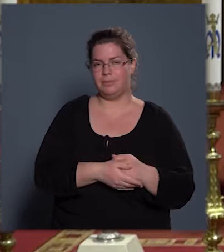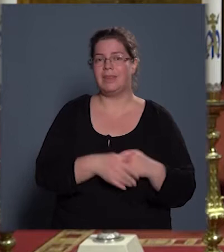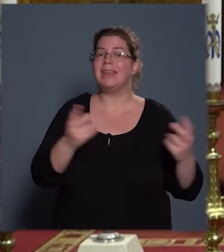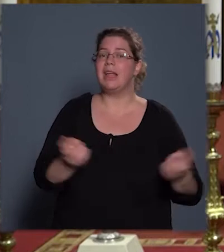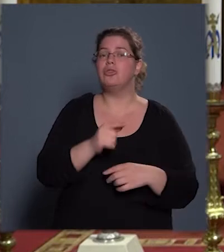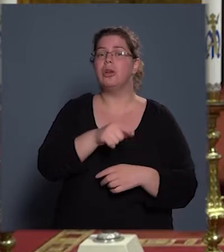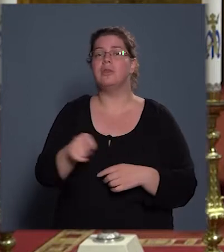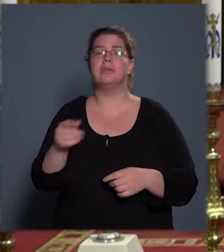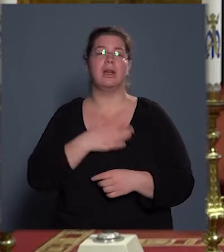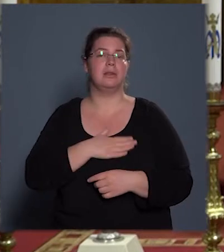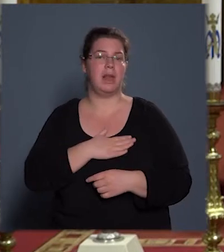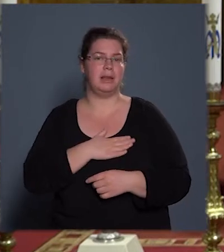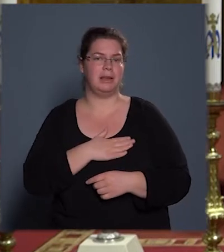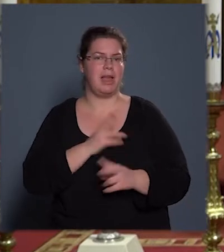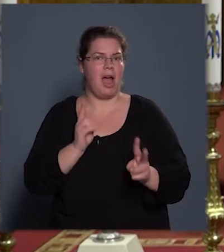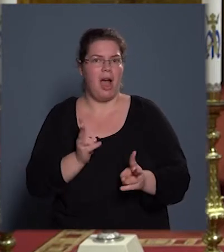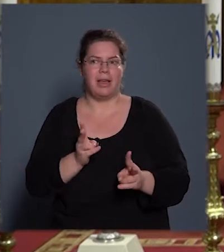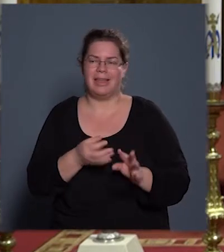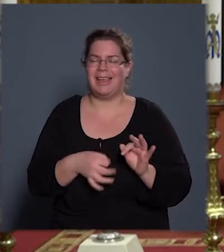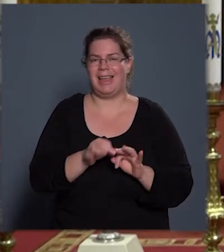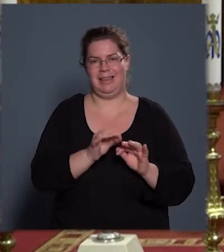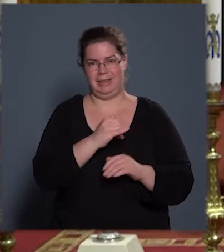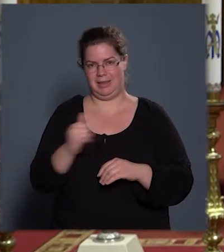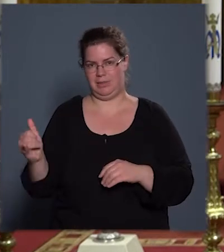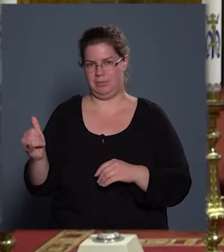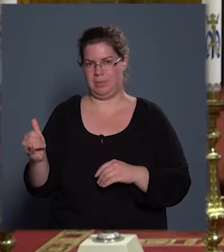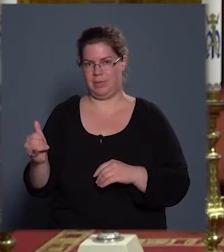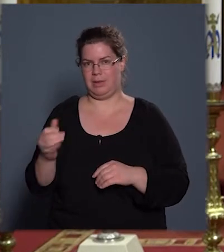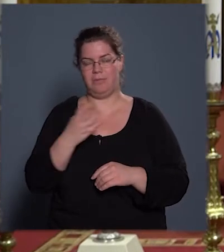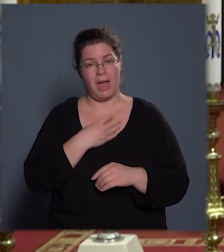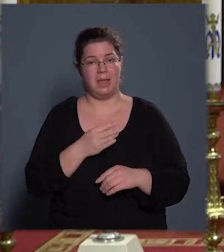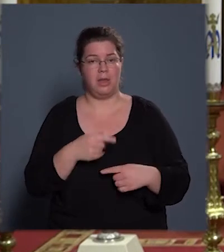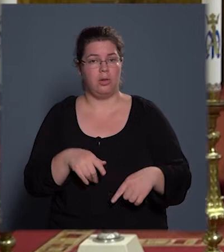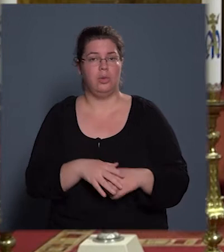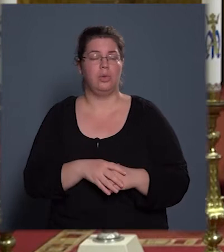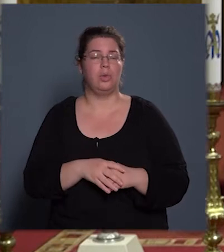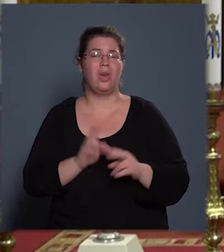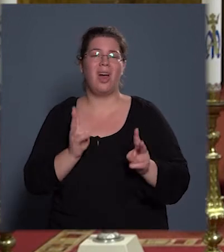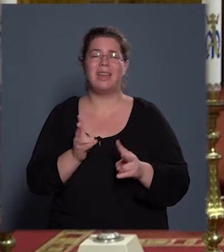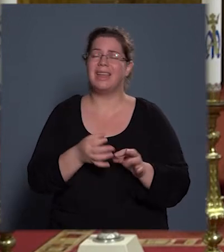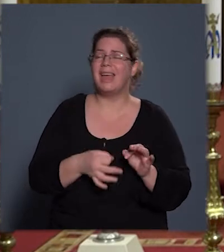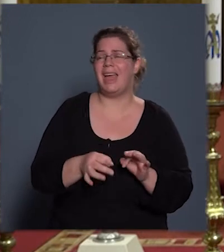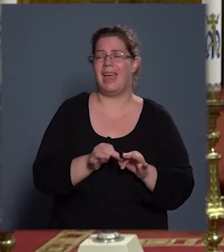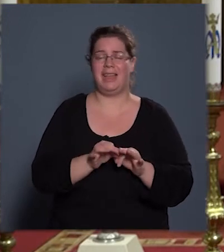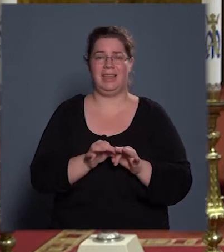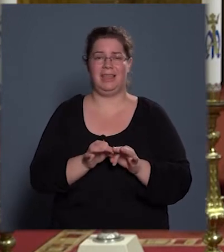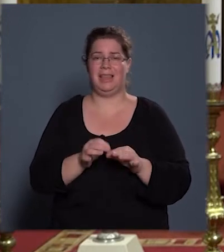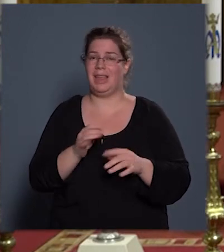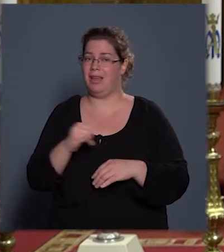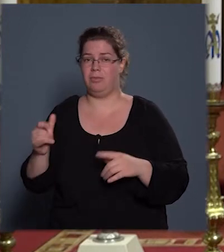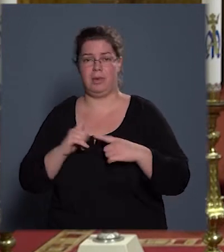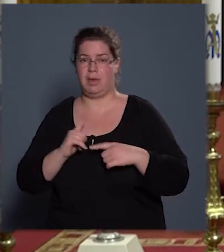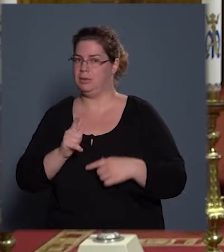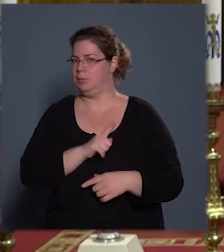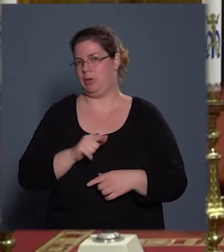azoknak a szeretetét, akikre egész évben vágyakozunk, akikre egész évben várunk, nem csak ebben a